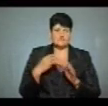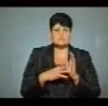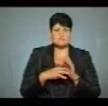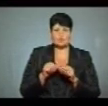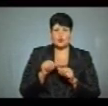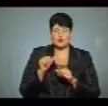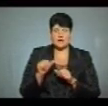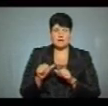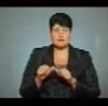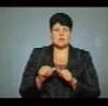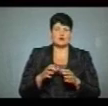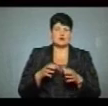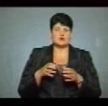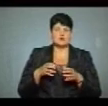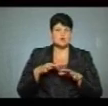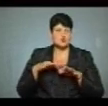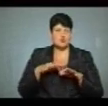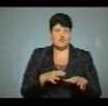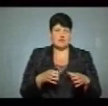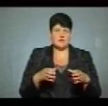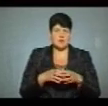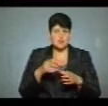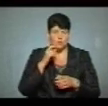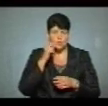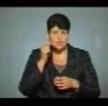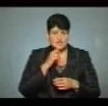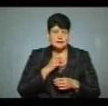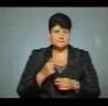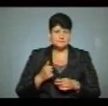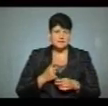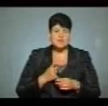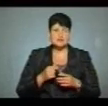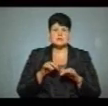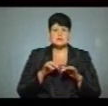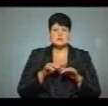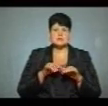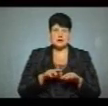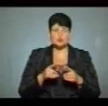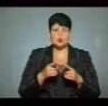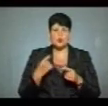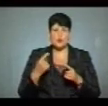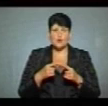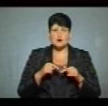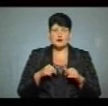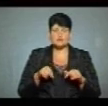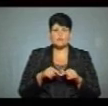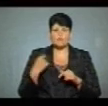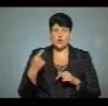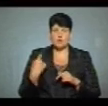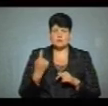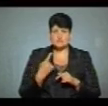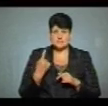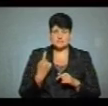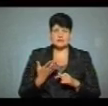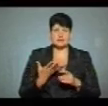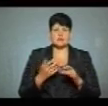окремої десантно-штурмової бригади Збройних сил України. Захід організував обласний військовий комісаріат спільно з 80-ї